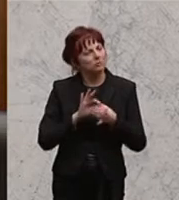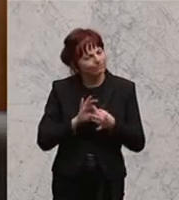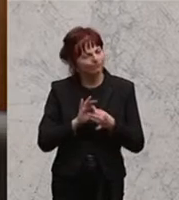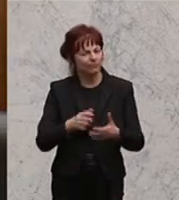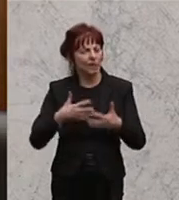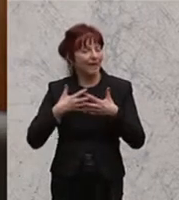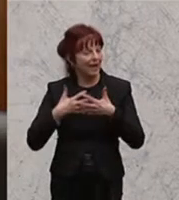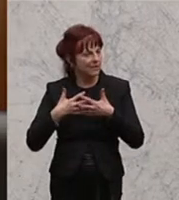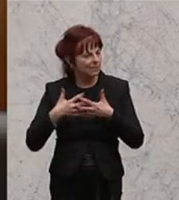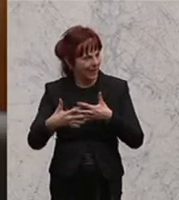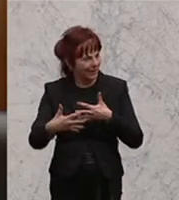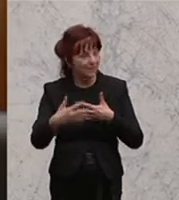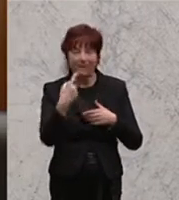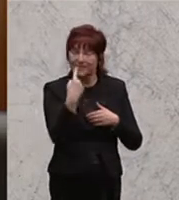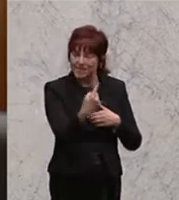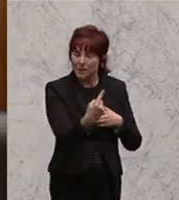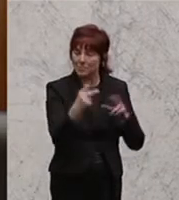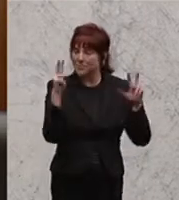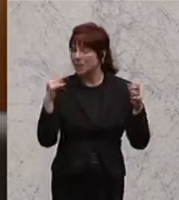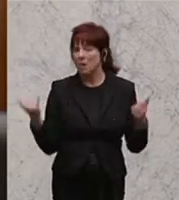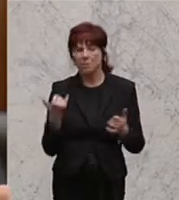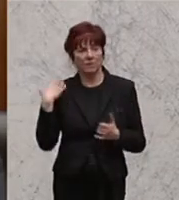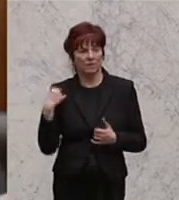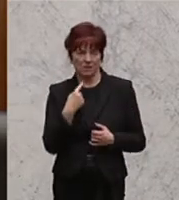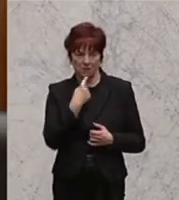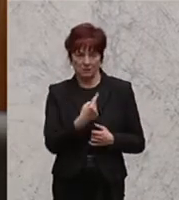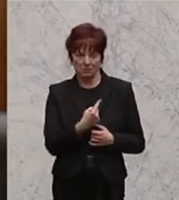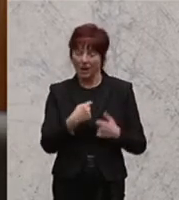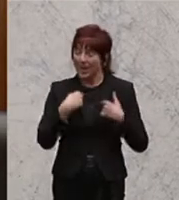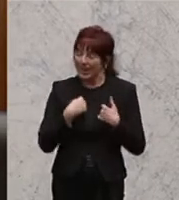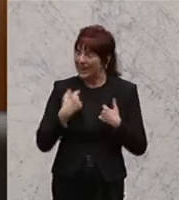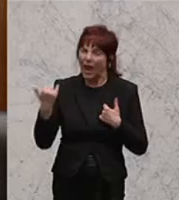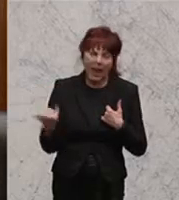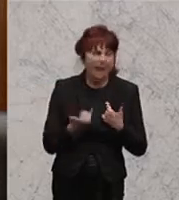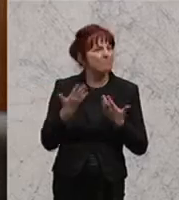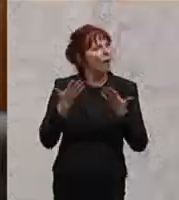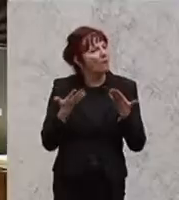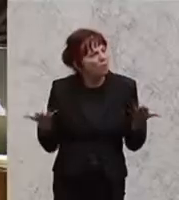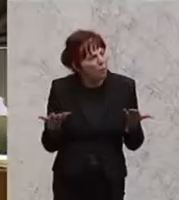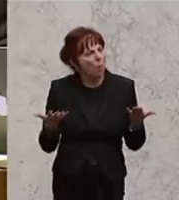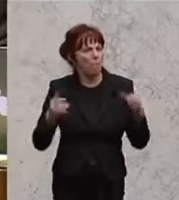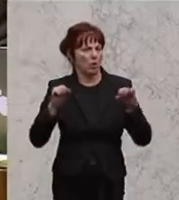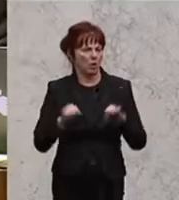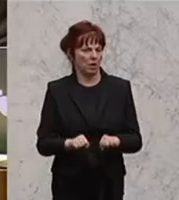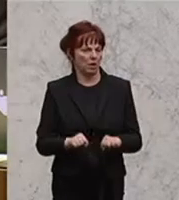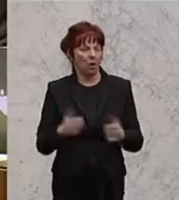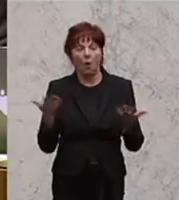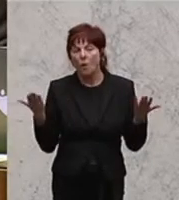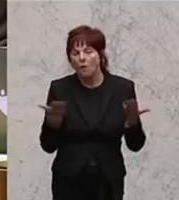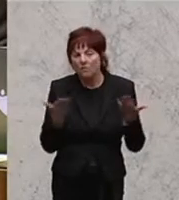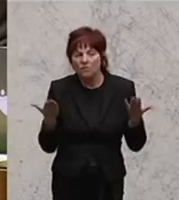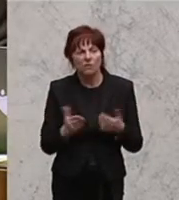wieder von Ihnen thematisiert wurde, ich habe immer dort, wo es möglich war und wo kein,